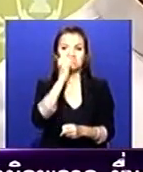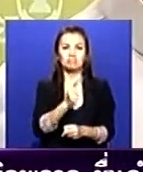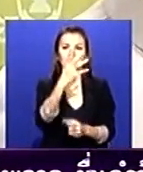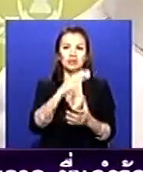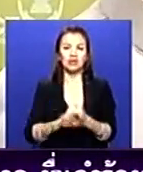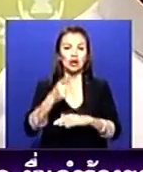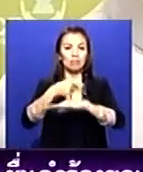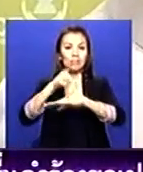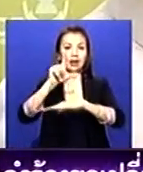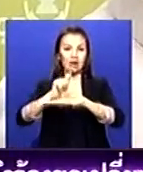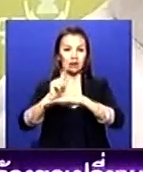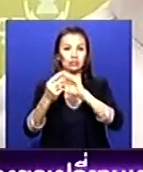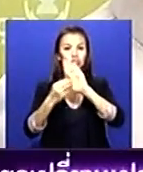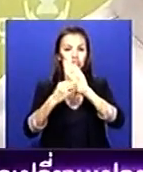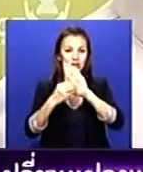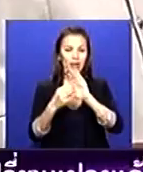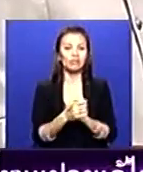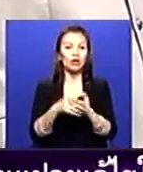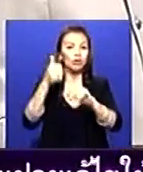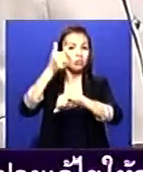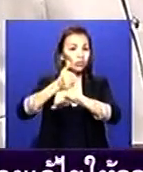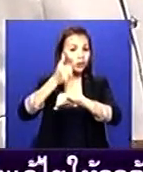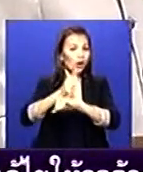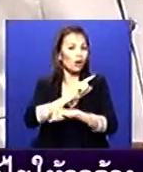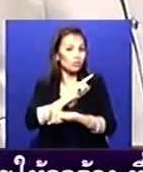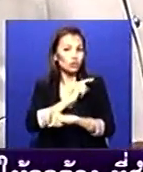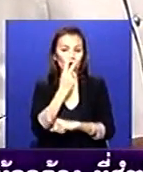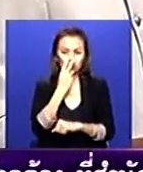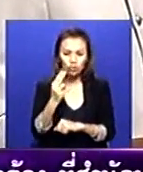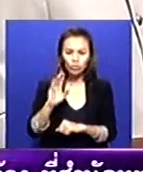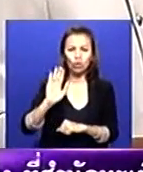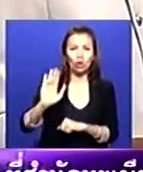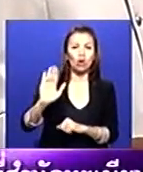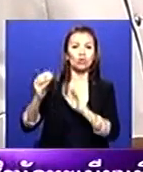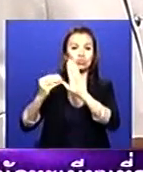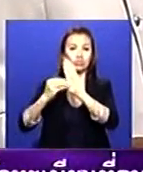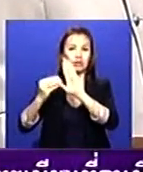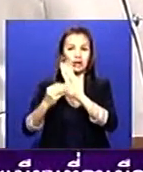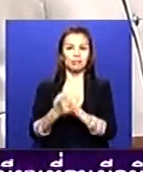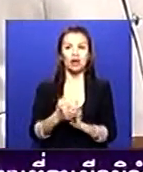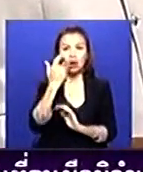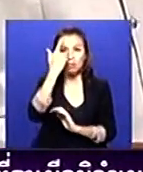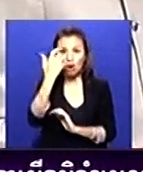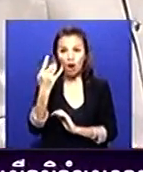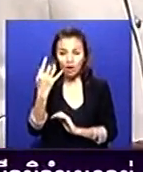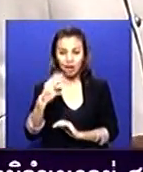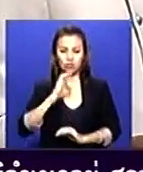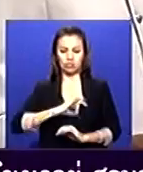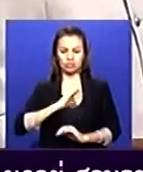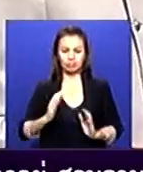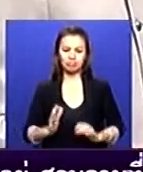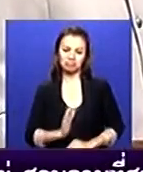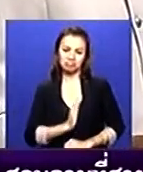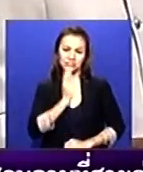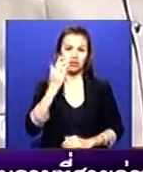ทม.ในฐานะผู้อำนวยการการเลือกตั้งประจำท้องถิ่นกรุงเทพมหานครกรณีไม่ได้รับความสะดวกในการหาเสียงที่